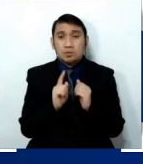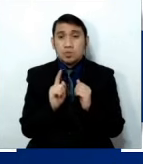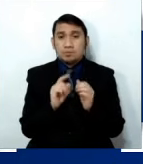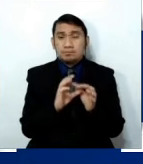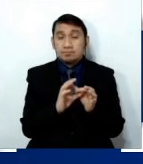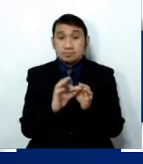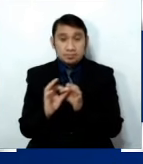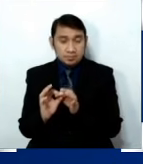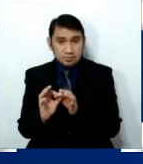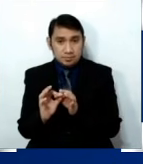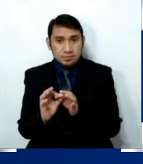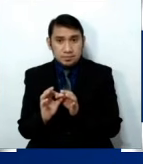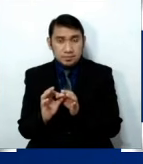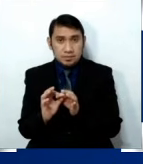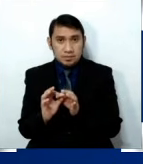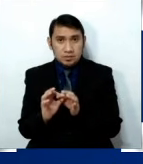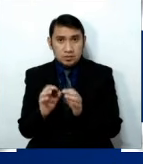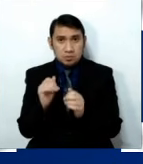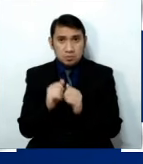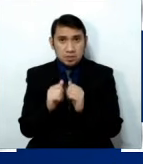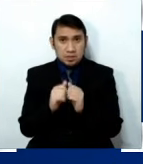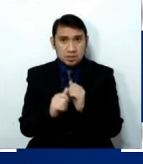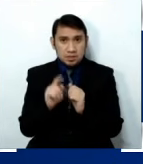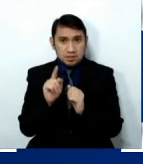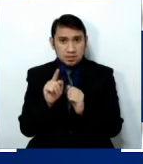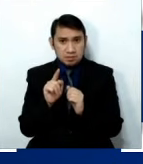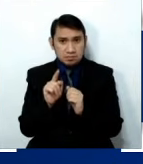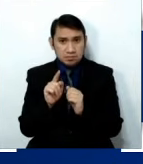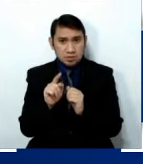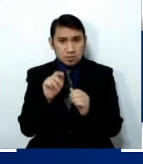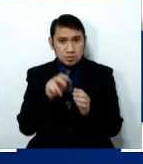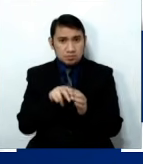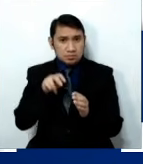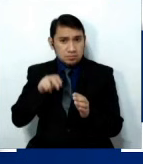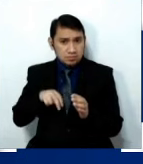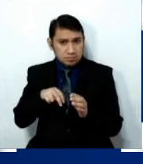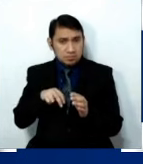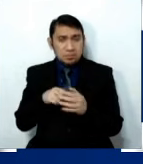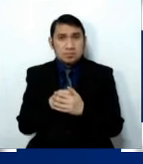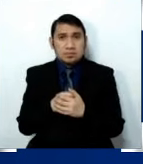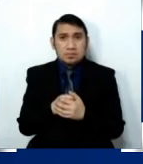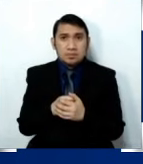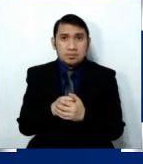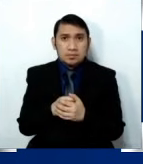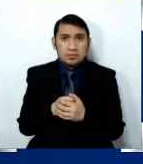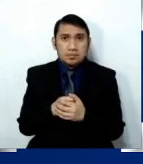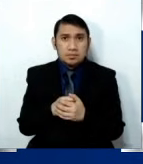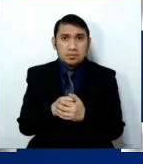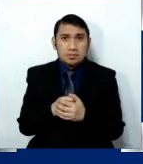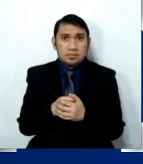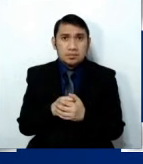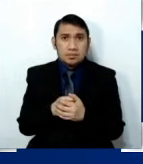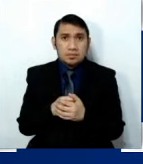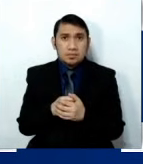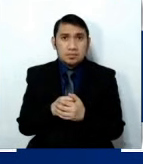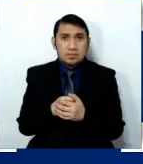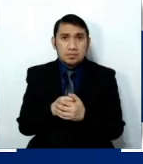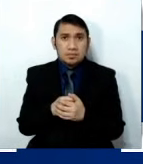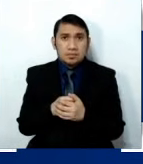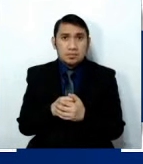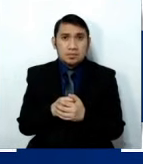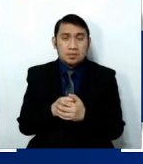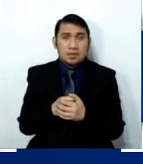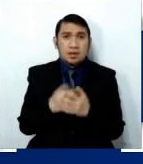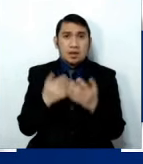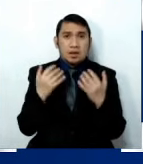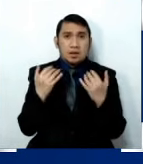may isang aatras, halimbawa, sir? Well, in so many words, yes. Uh-huh. May unification nga eh. At least between her group